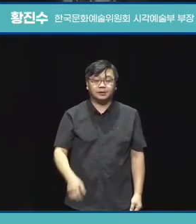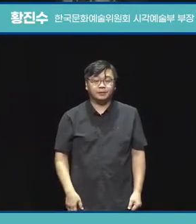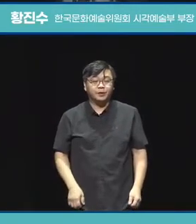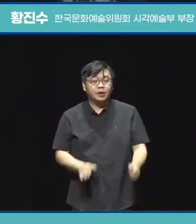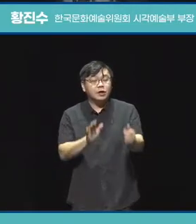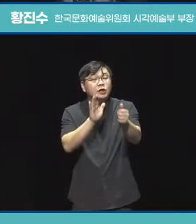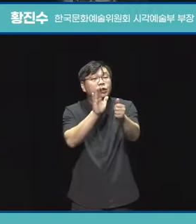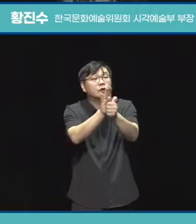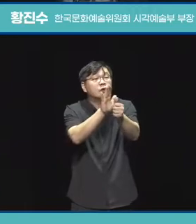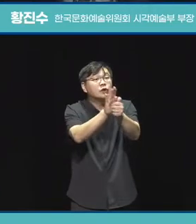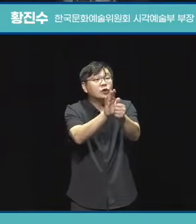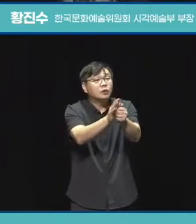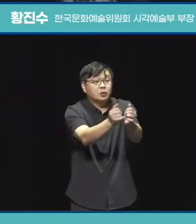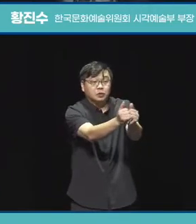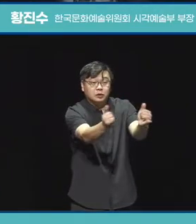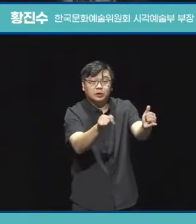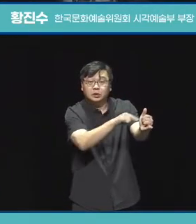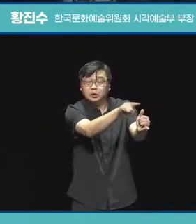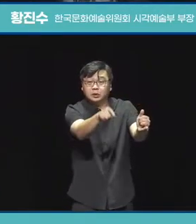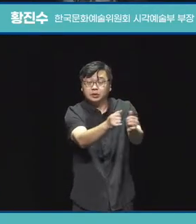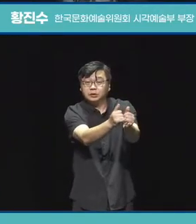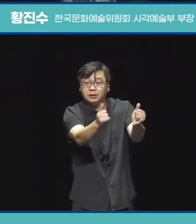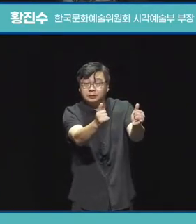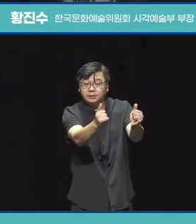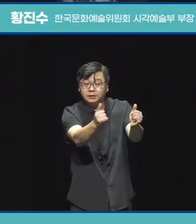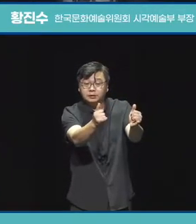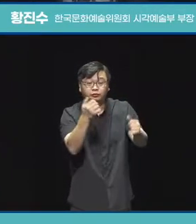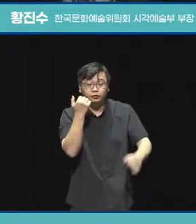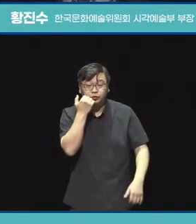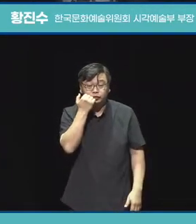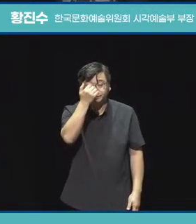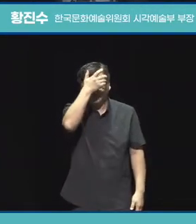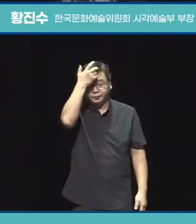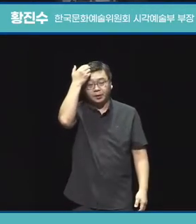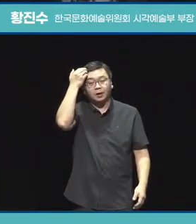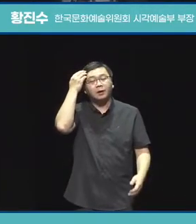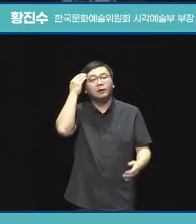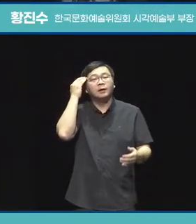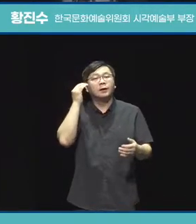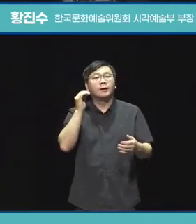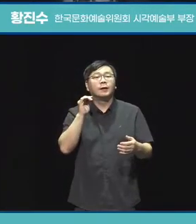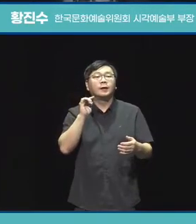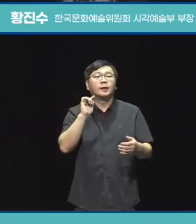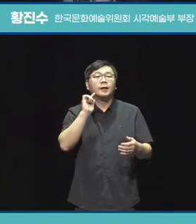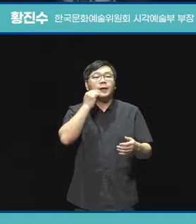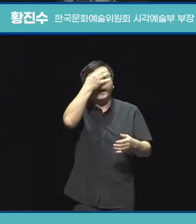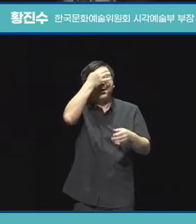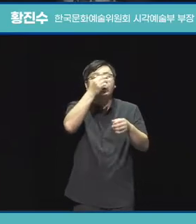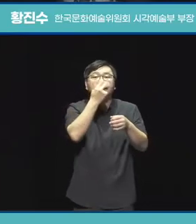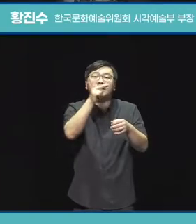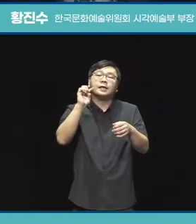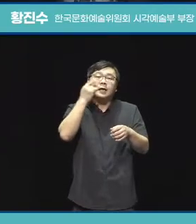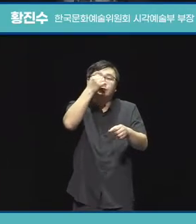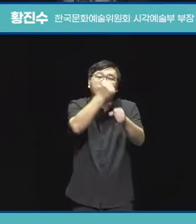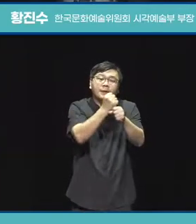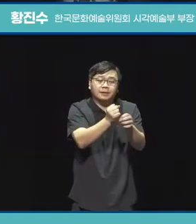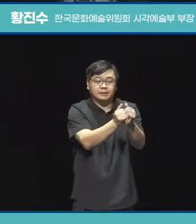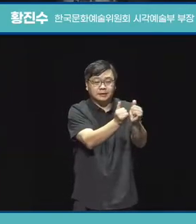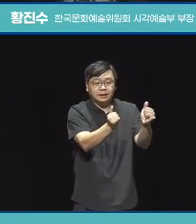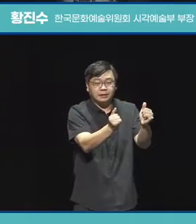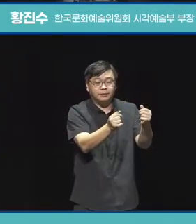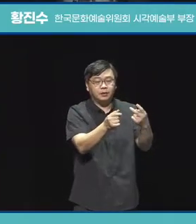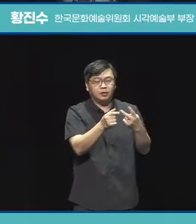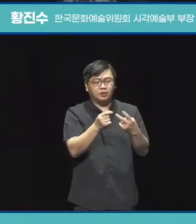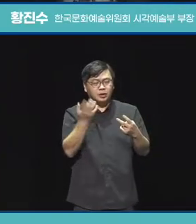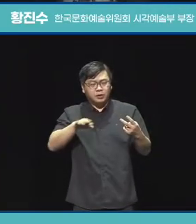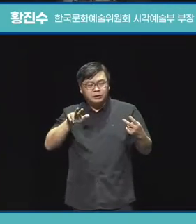지원 대상이 되시는 가장 먼저이 작가분이신데요 저희가 따로 또 청년예술과 지원사업도 있기 때문에